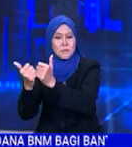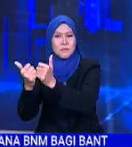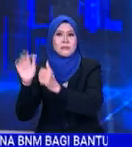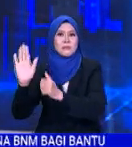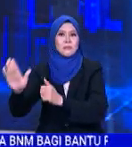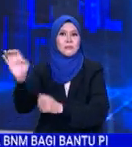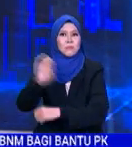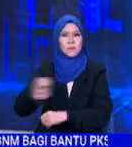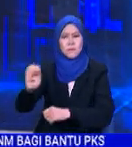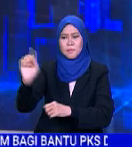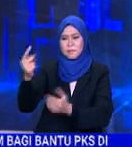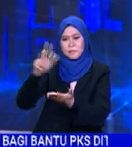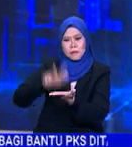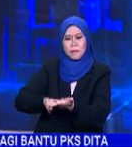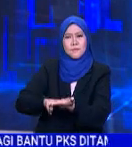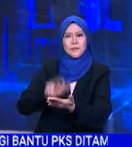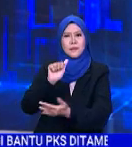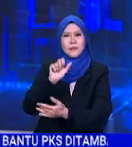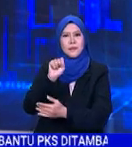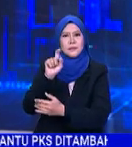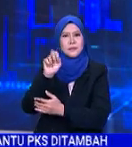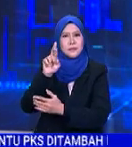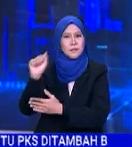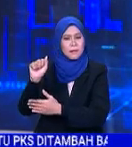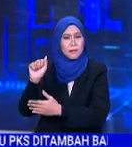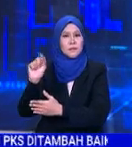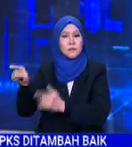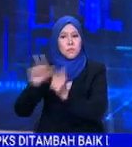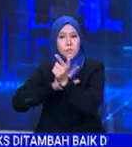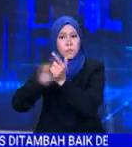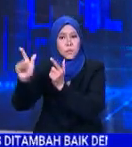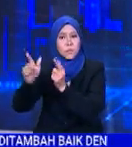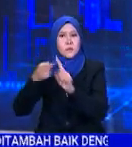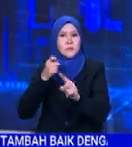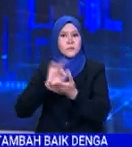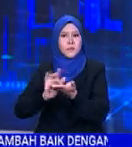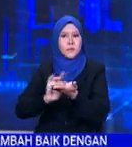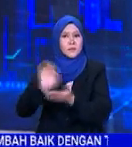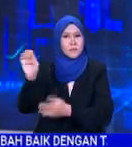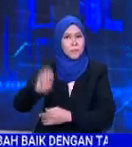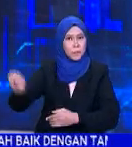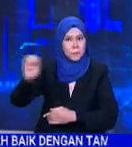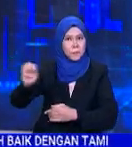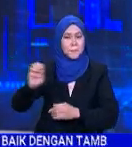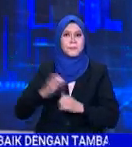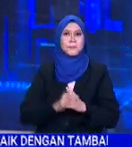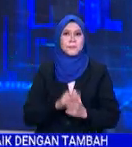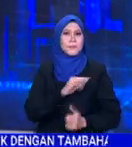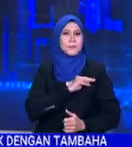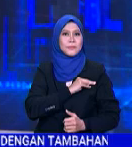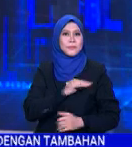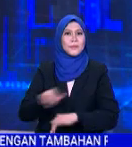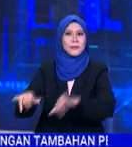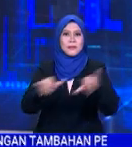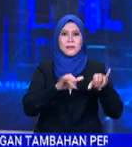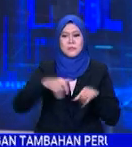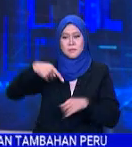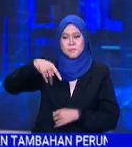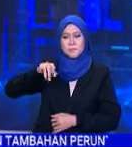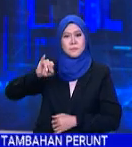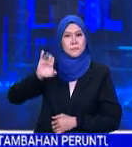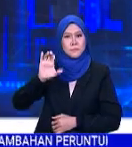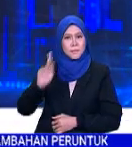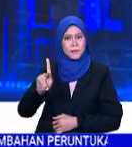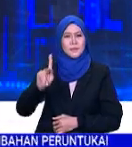yang hanya mengiktiraf vaksin AstraZeneca yang diluluskan Agensi Perubatan Eropah. Menurut Menteri Penyelaras PIK,